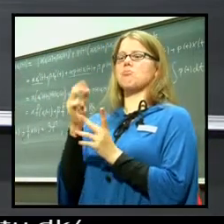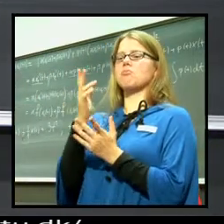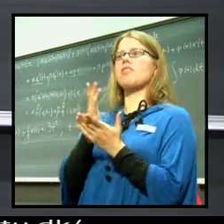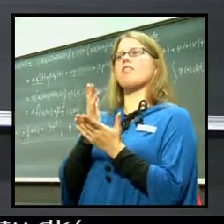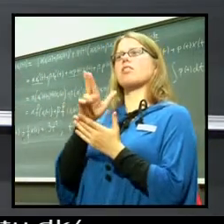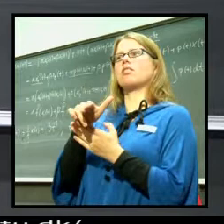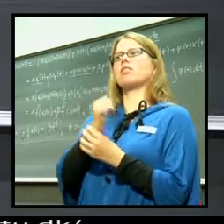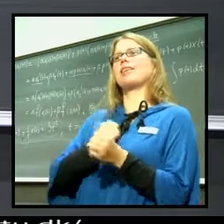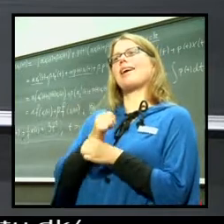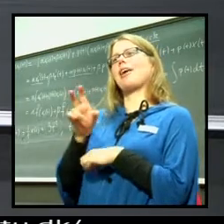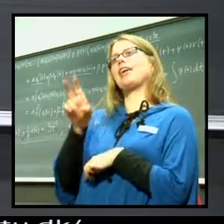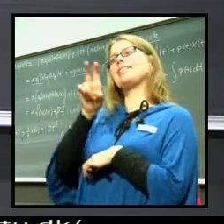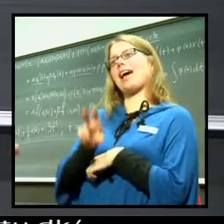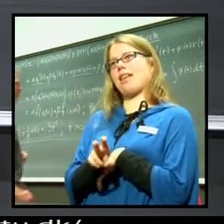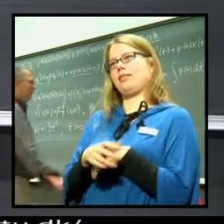integral.